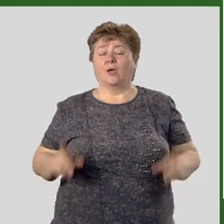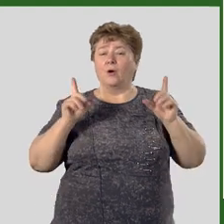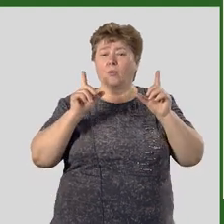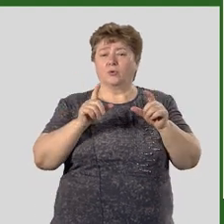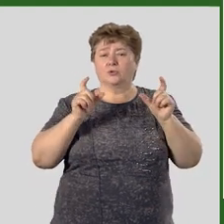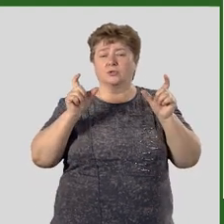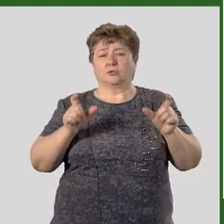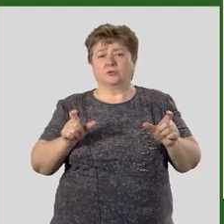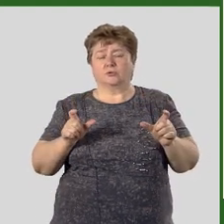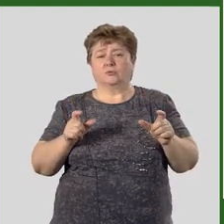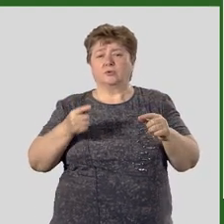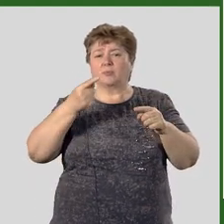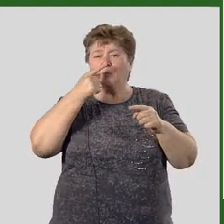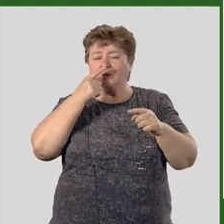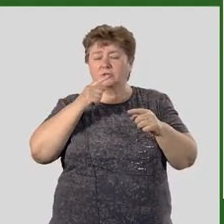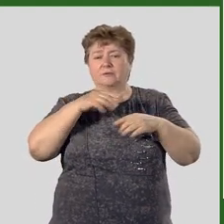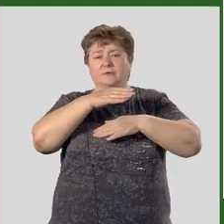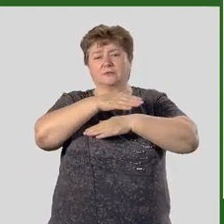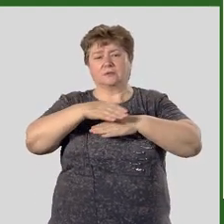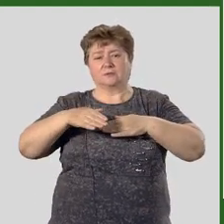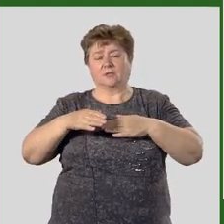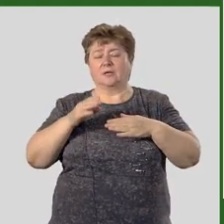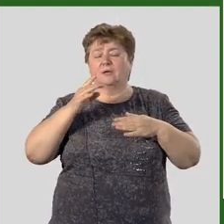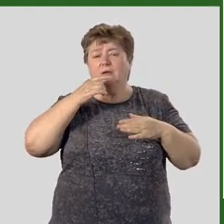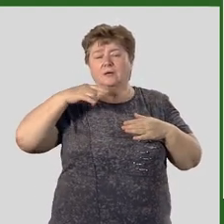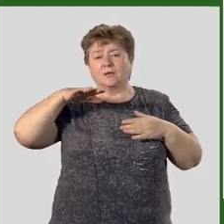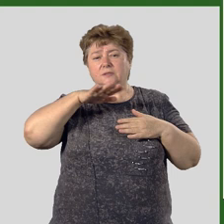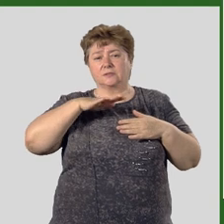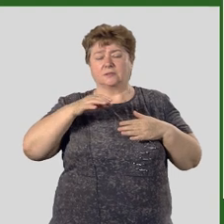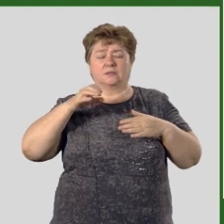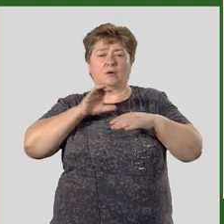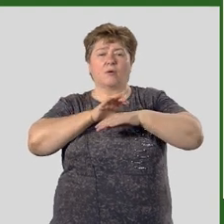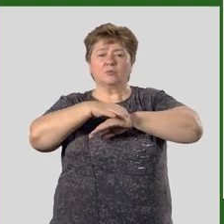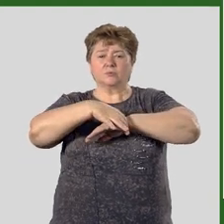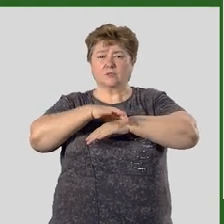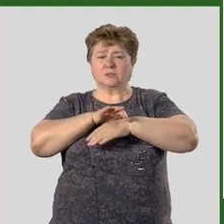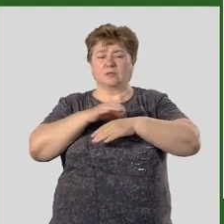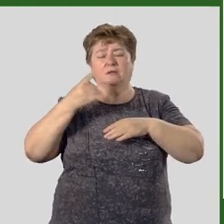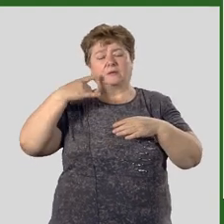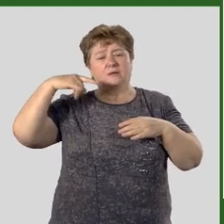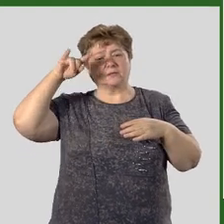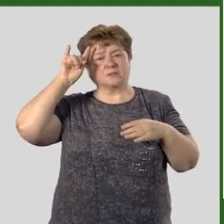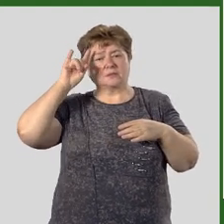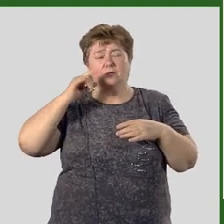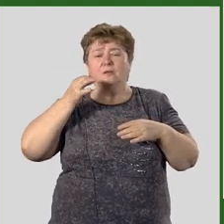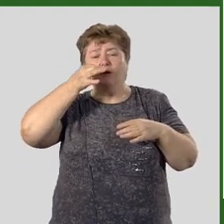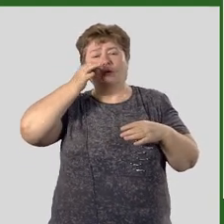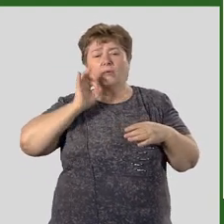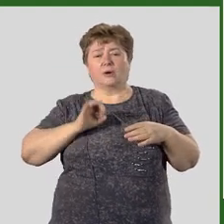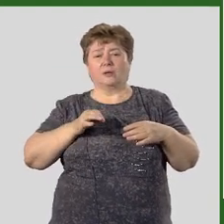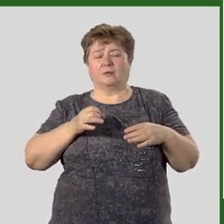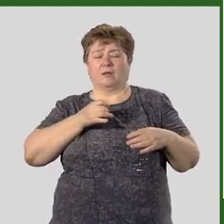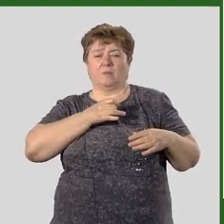Выезжали в основном в страны ближнего зарубежья – Россию, Узбекистан, Казахстан,